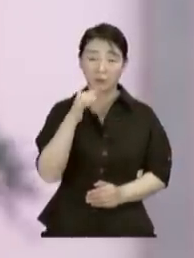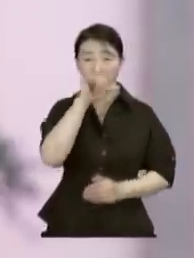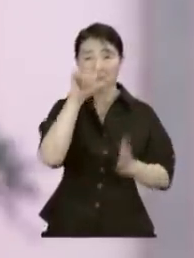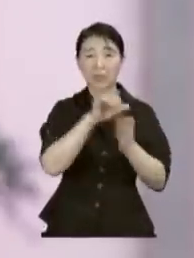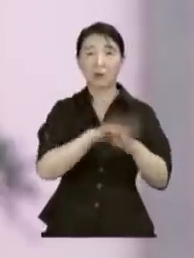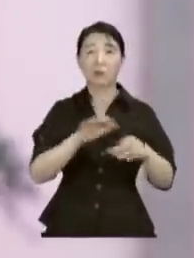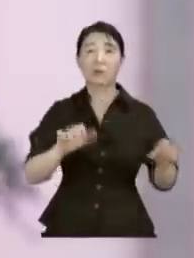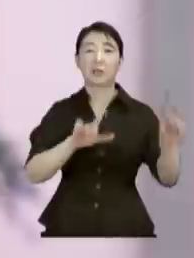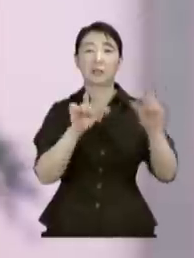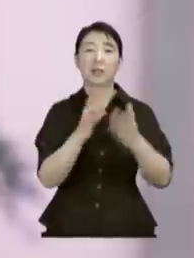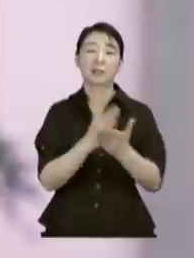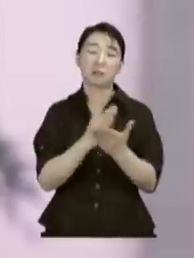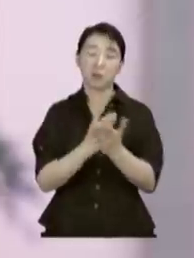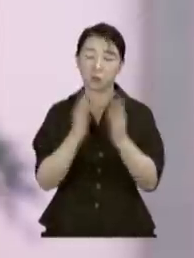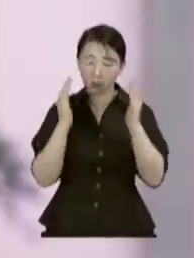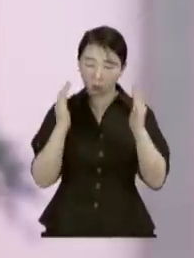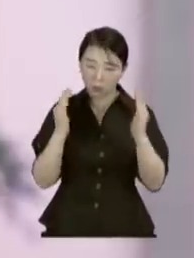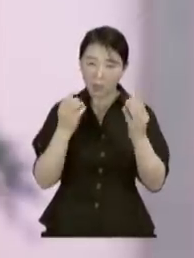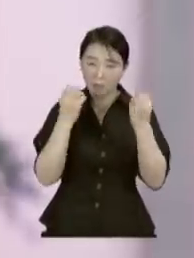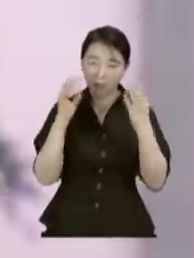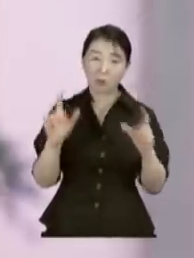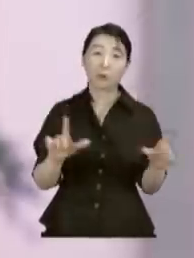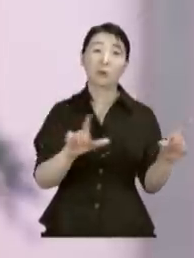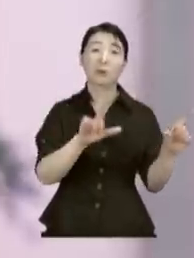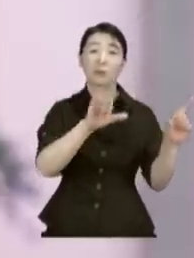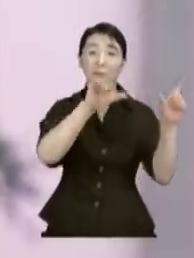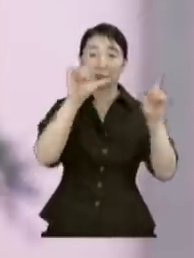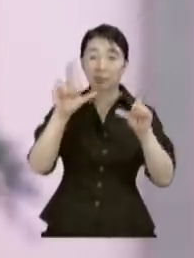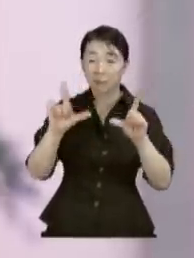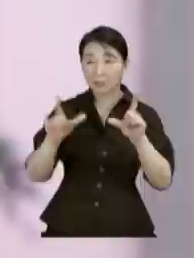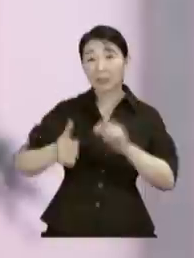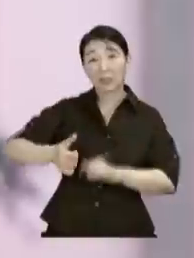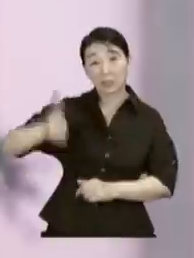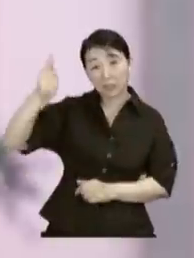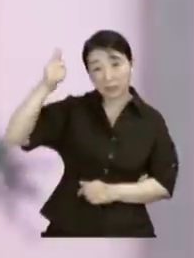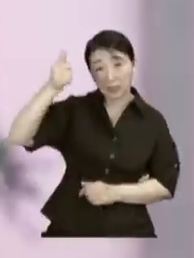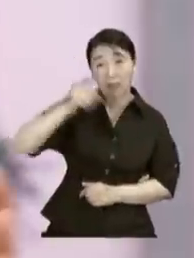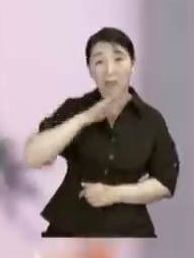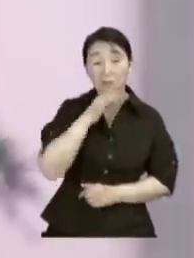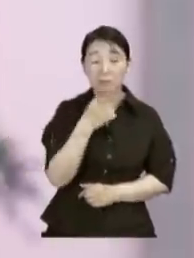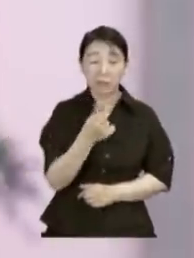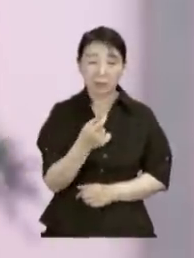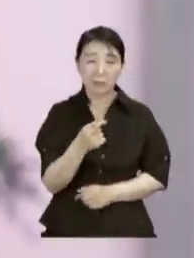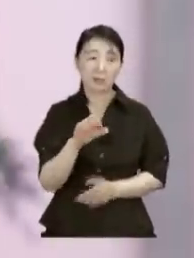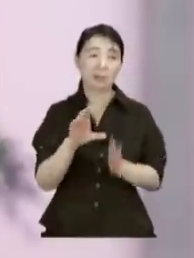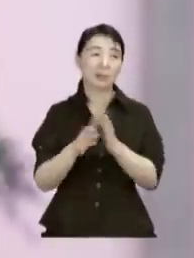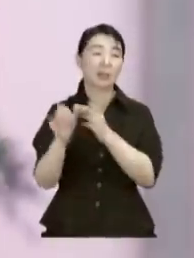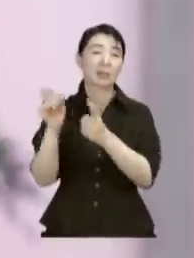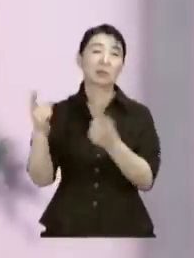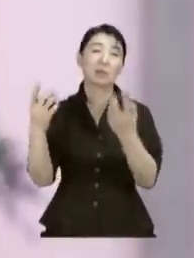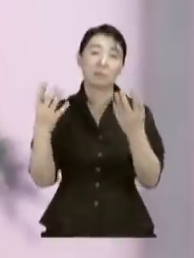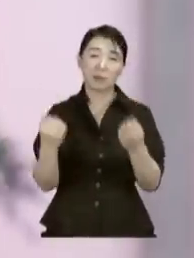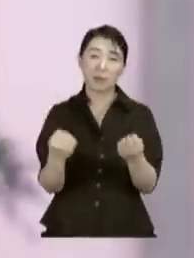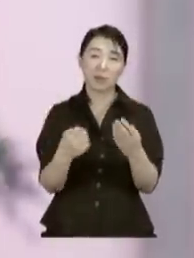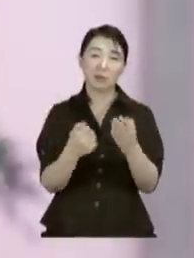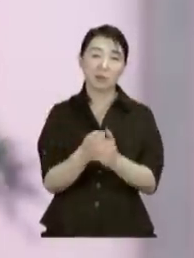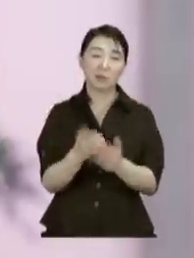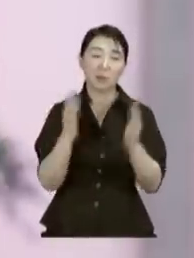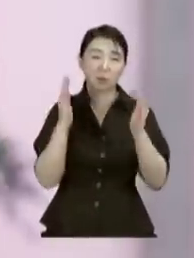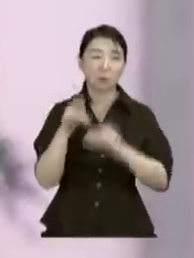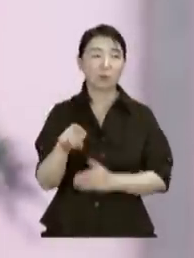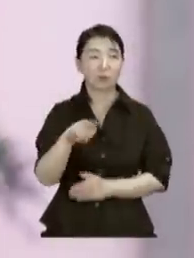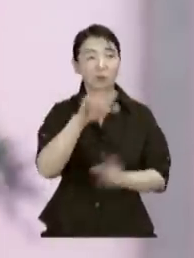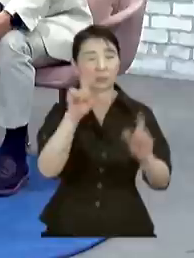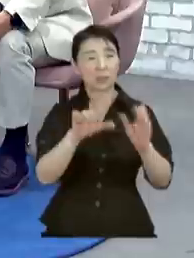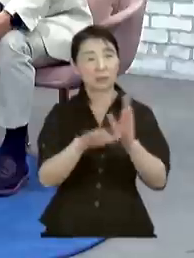공부해서 새로운 인생 살아가는 게 좋지 않겠냐. 그리고 그렇게 되면 더 많은 기회를 얻게 되고 공부는 너의 삶에 커다란 투자가